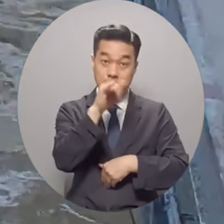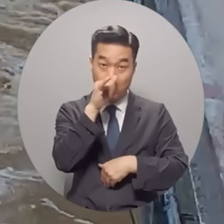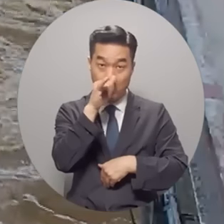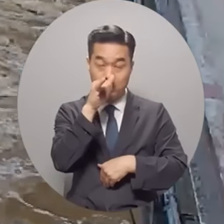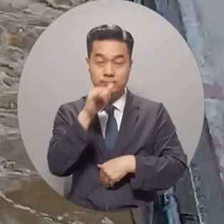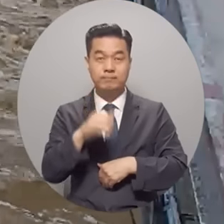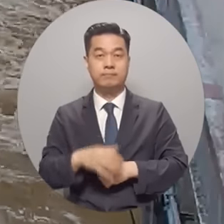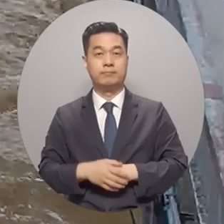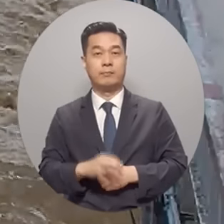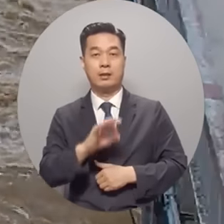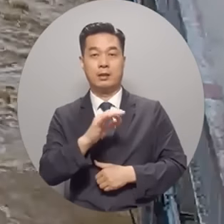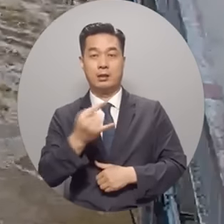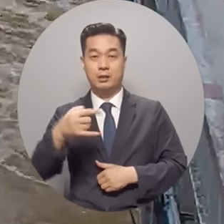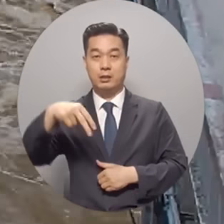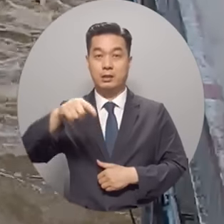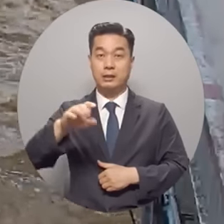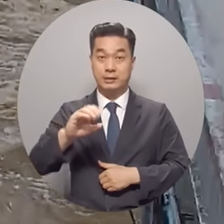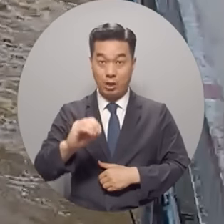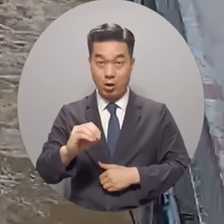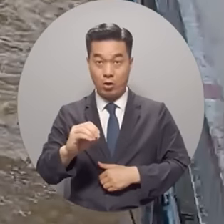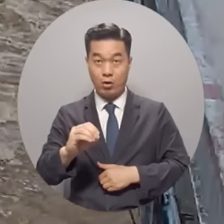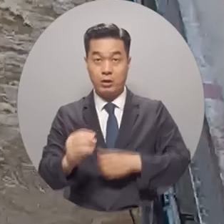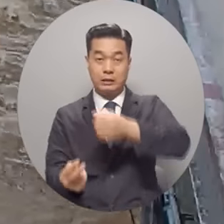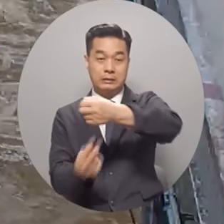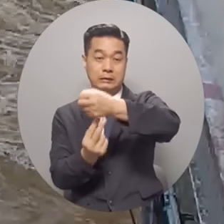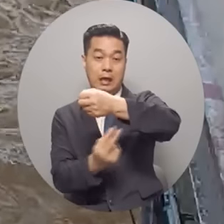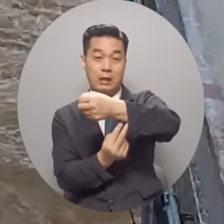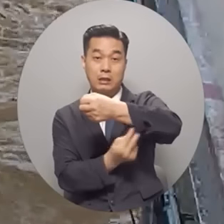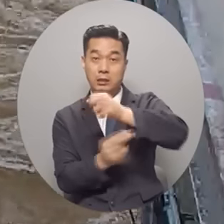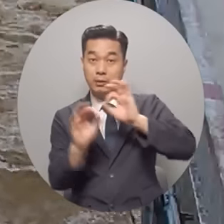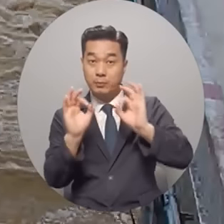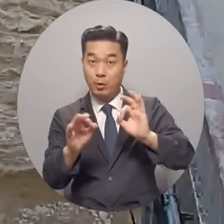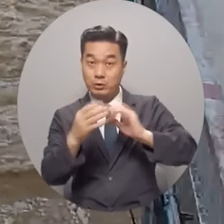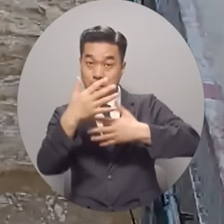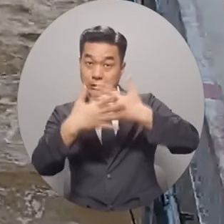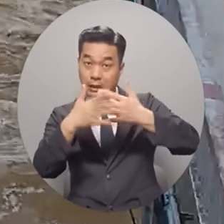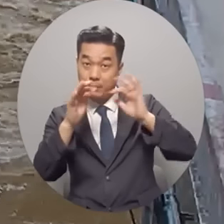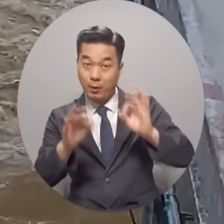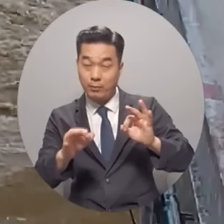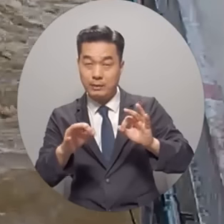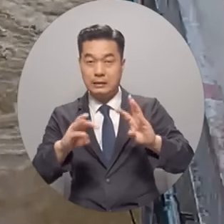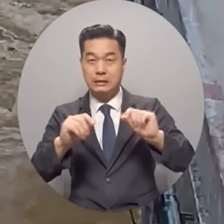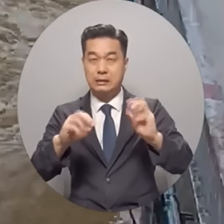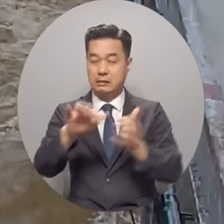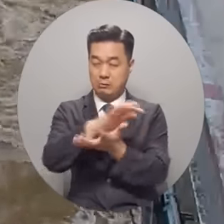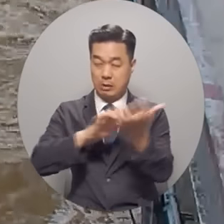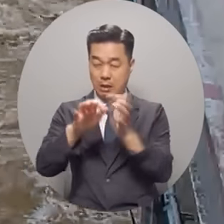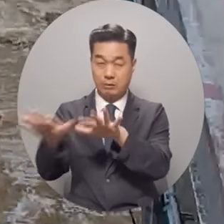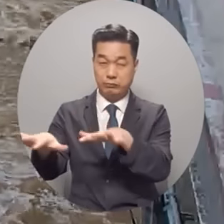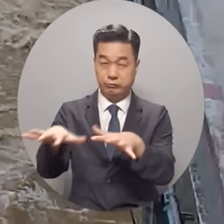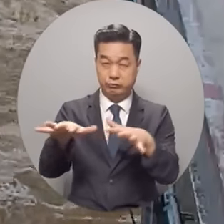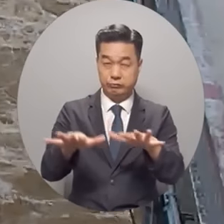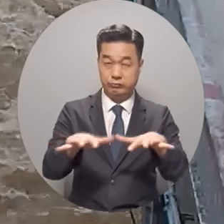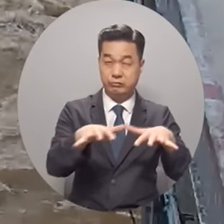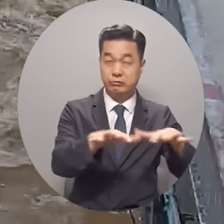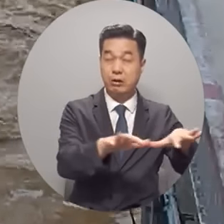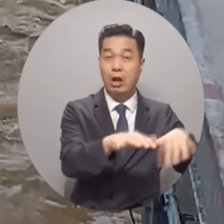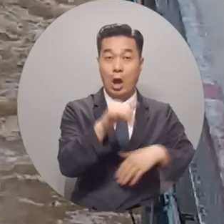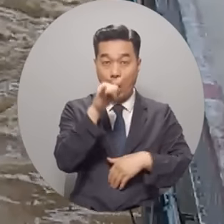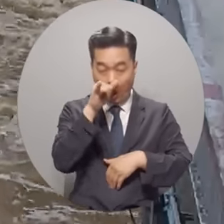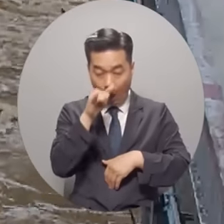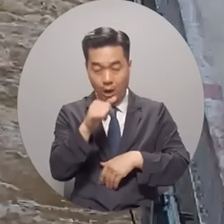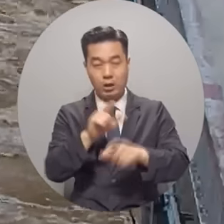시각 의성 남단의 모습을 보시면요이 집중 호의 하천은 흙탕물로 변했고 수위가 급격히 상승에 유속이